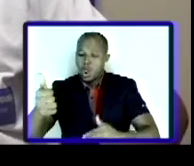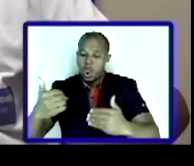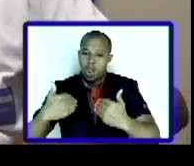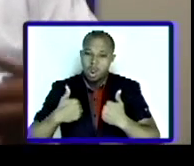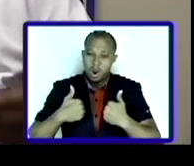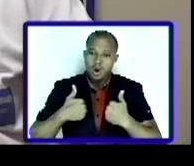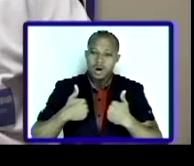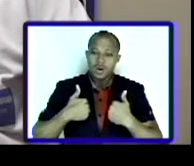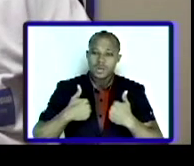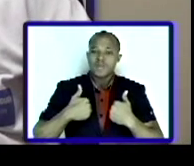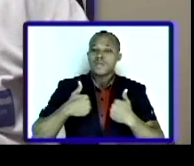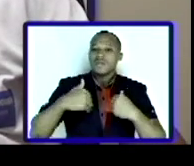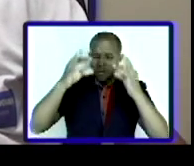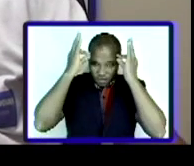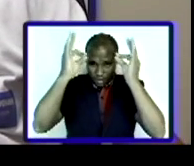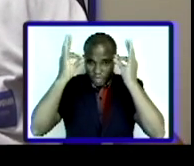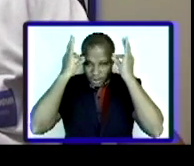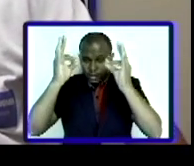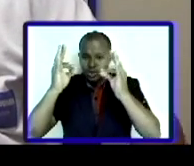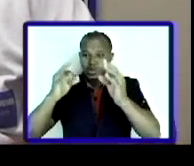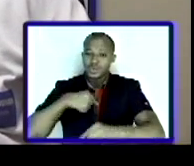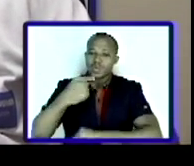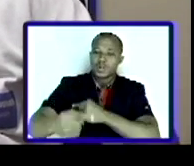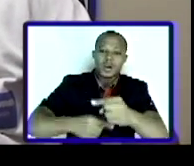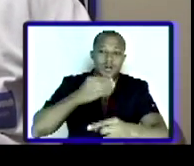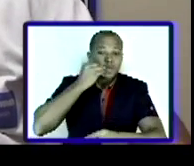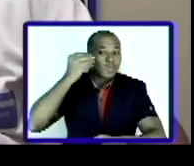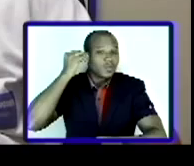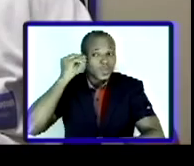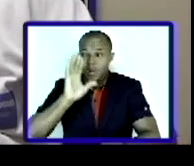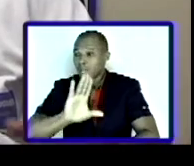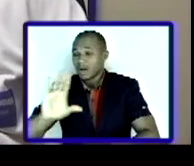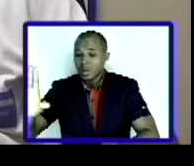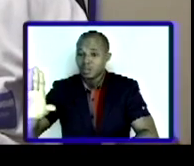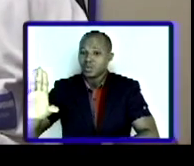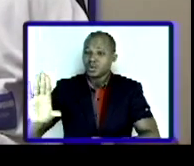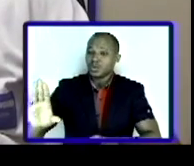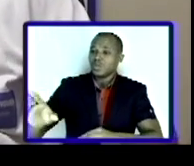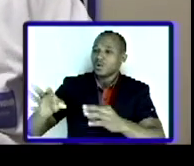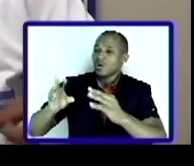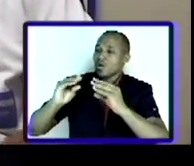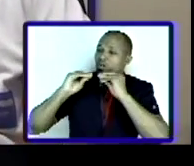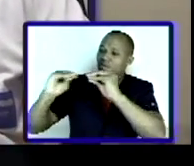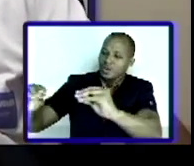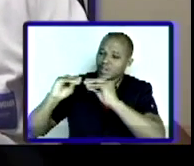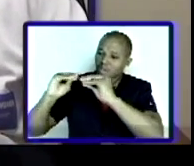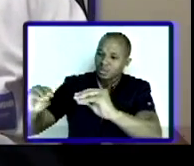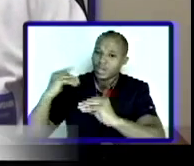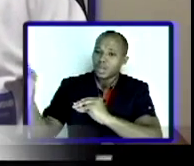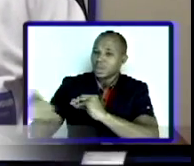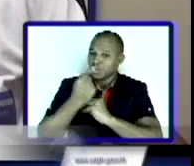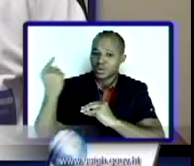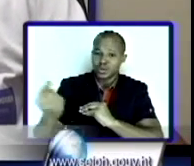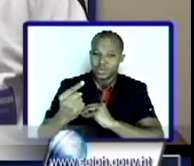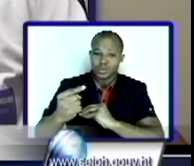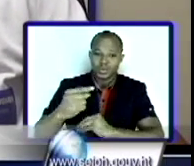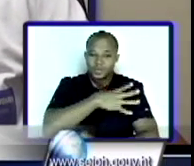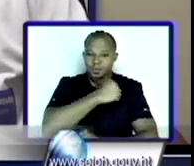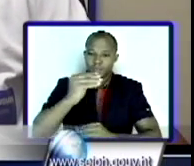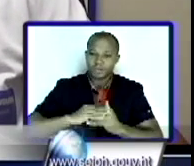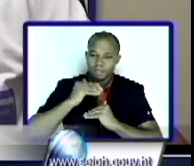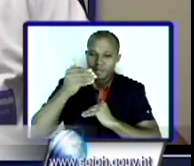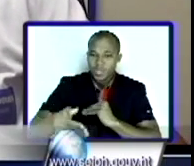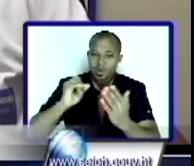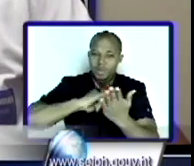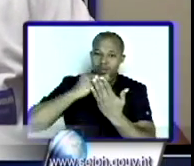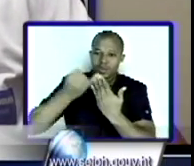fait avec Mounio de façon individuelle pour nous faire une formation, pour nous faire suivre à Mounio, ça qui va comprendre, ça qui va comprendre. Et